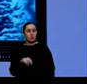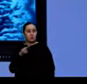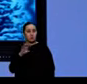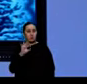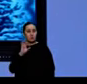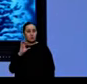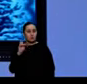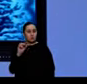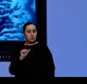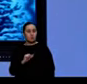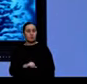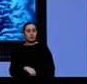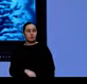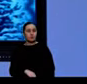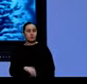doska,